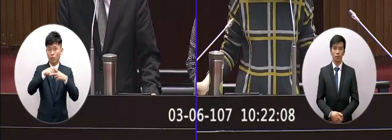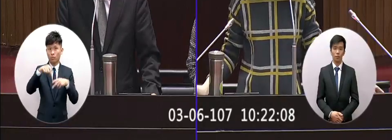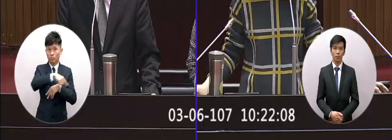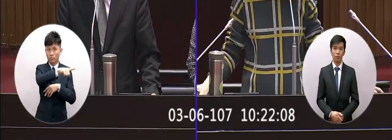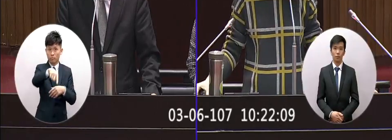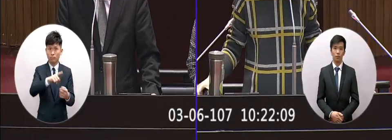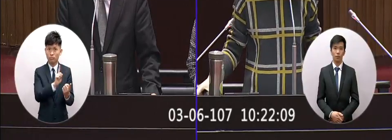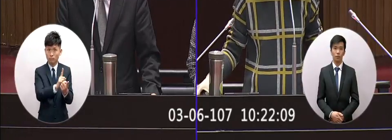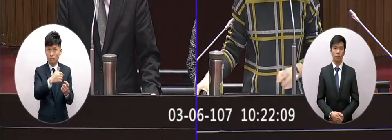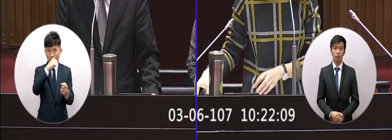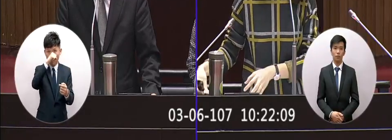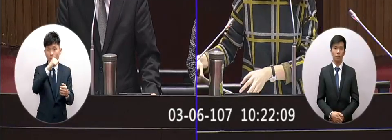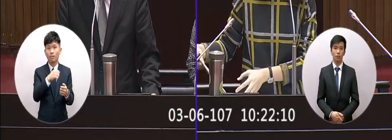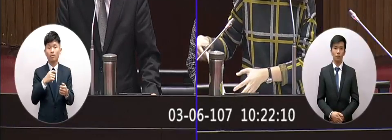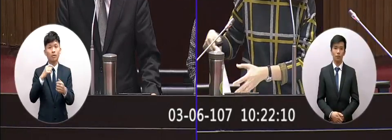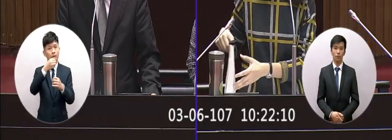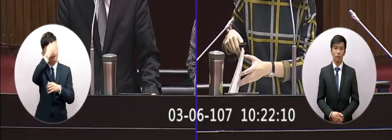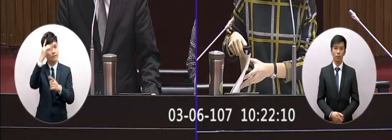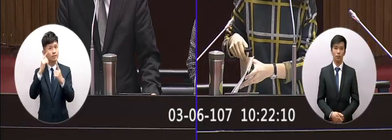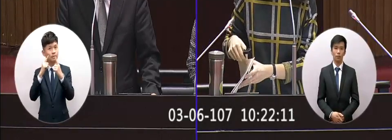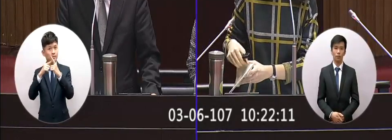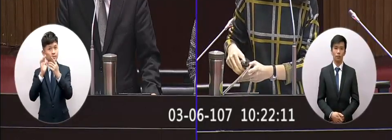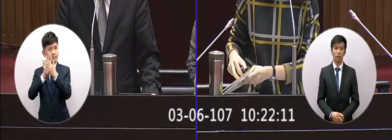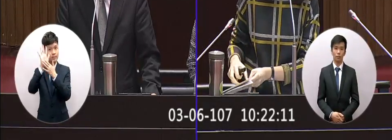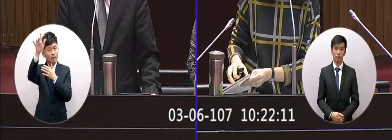也会关心年轻人的未来。